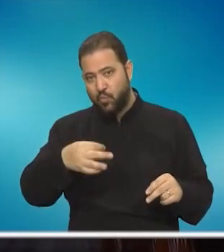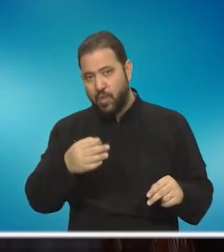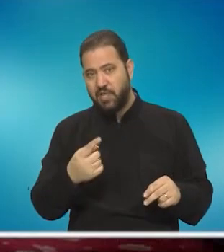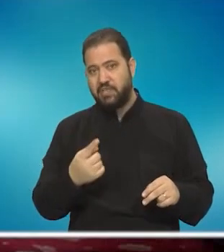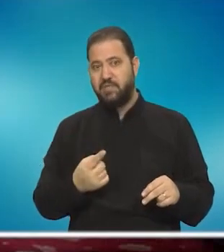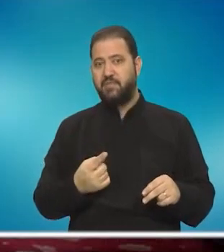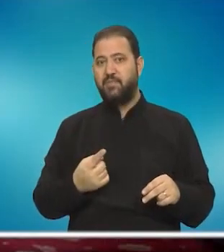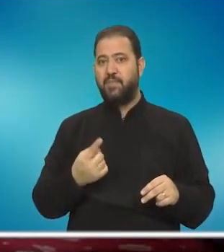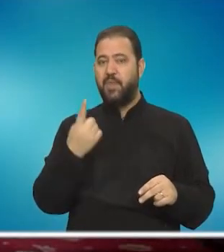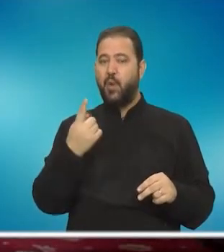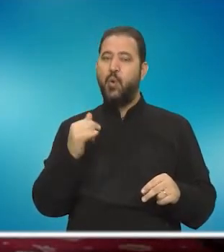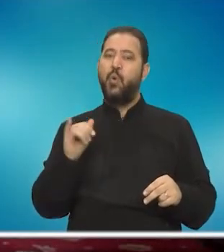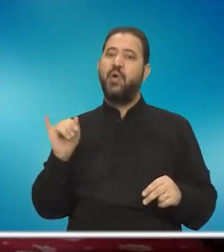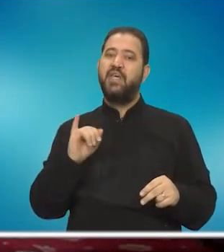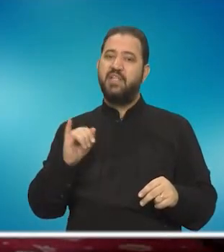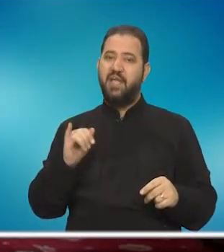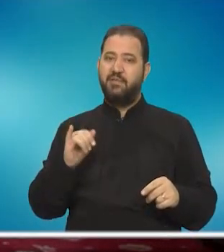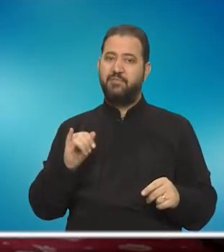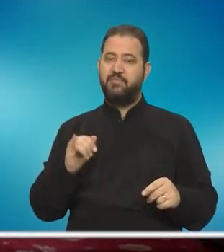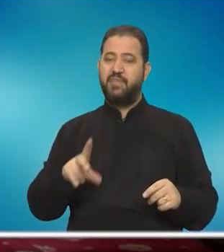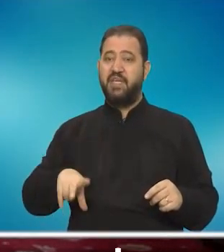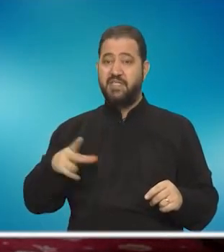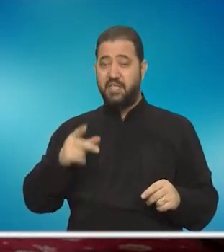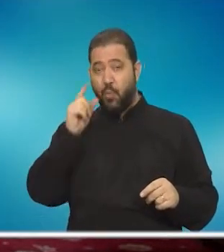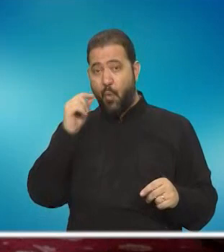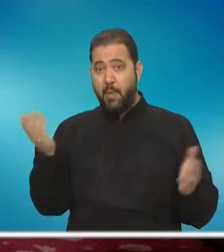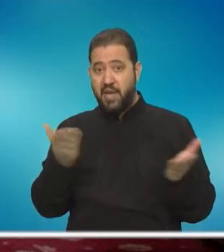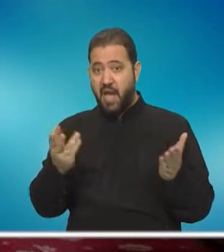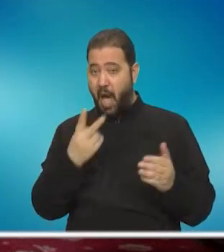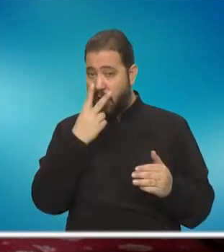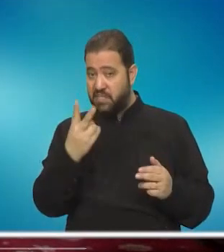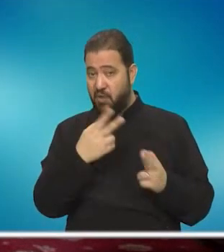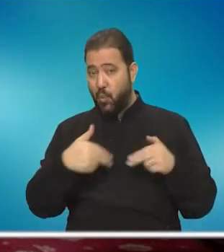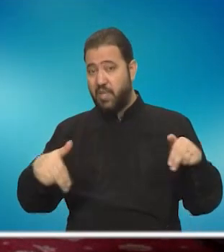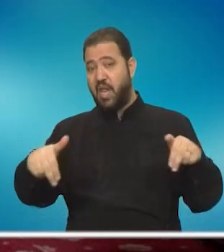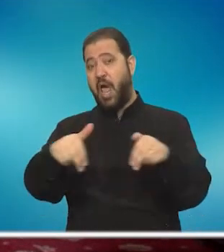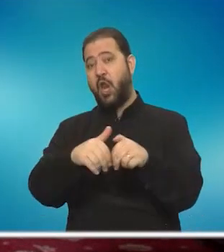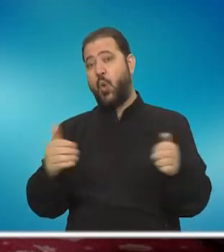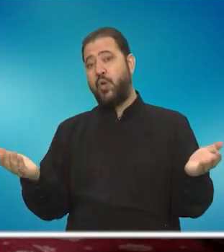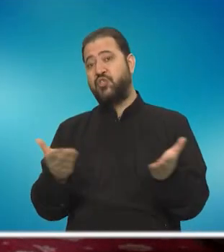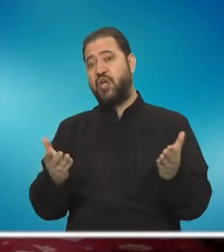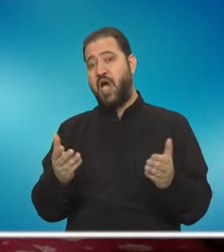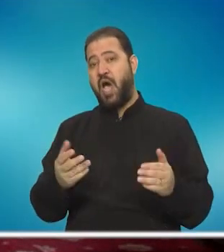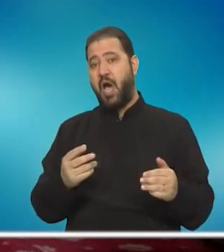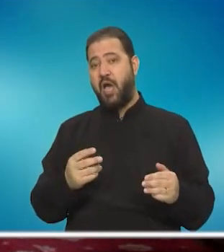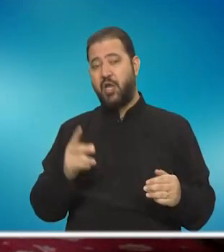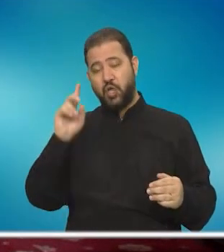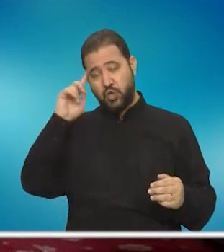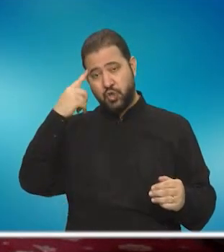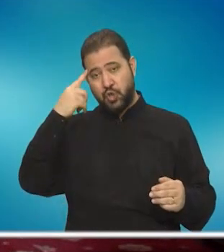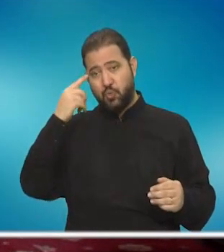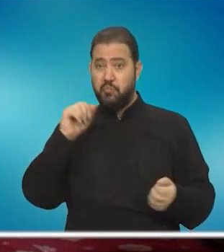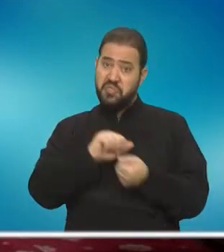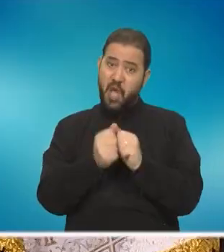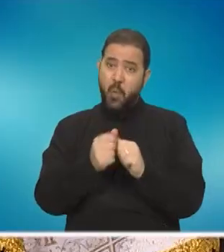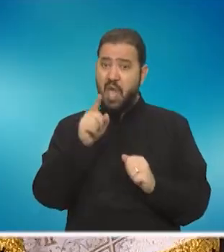opri asupra unei idei. Iată, sunt telespectatori care ne urmăresc sau și care au auzit oameni sau poate